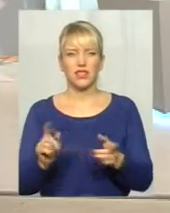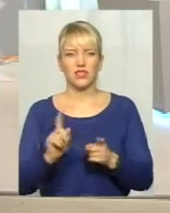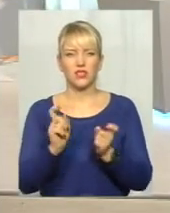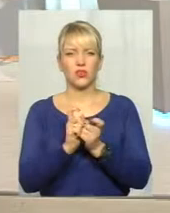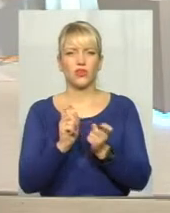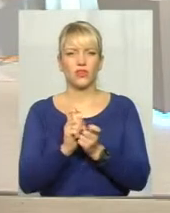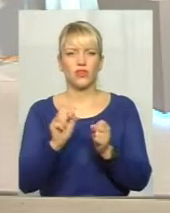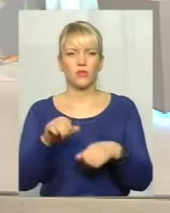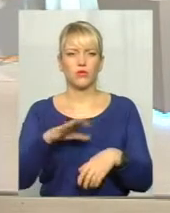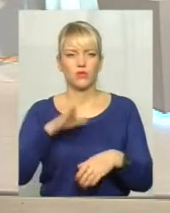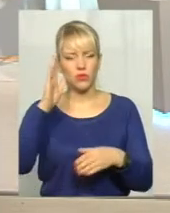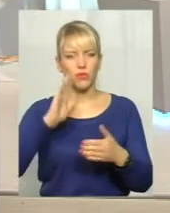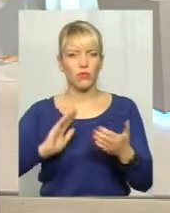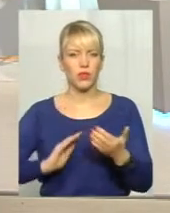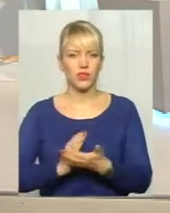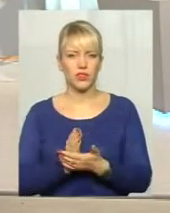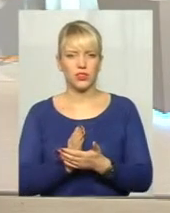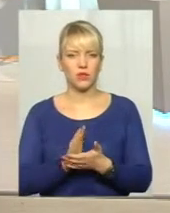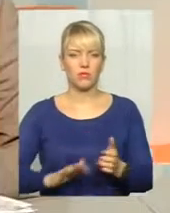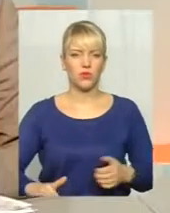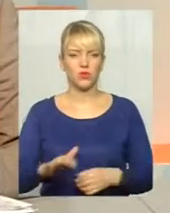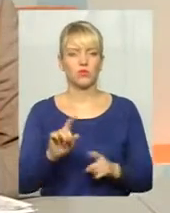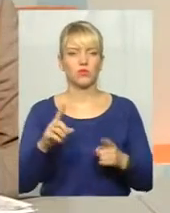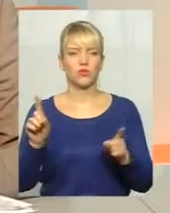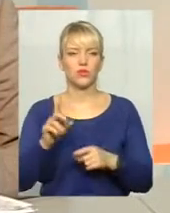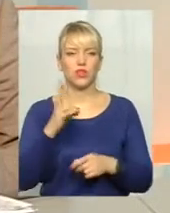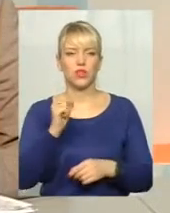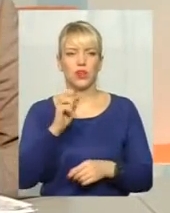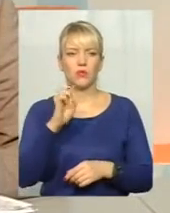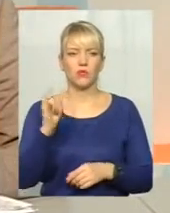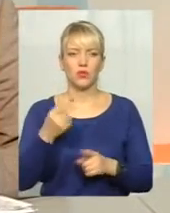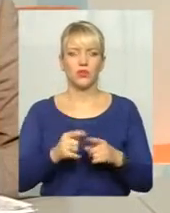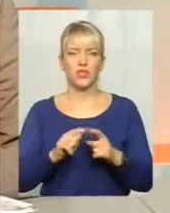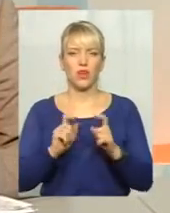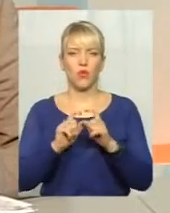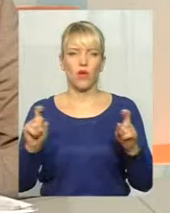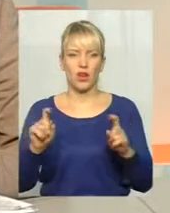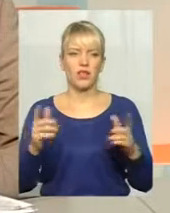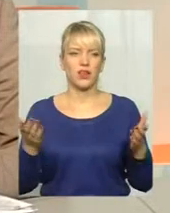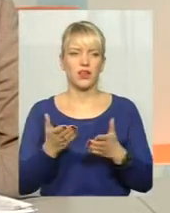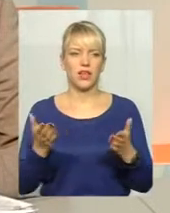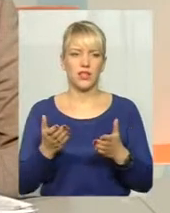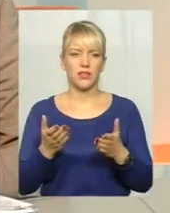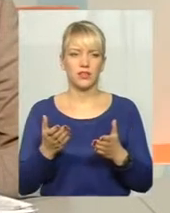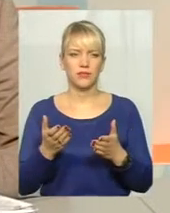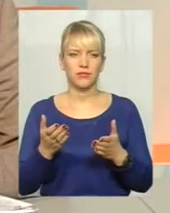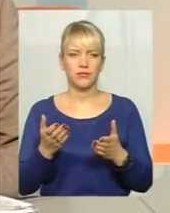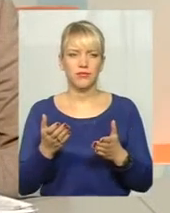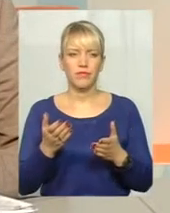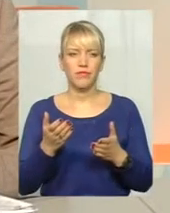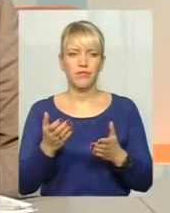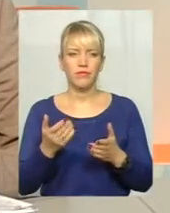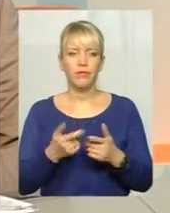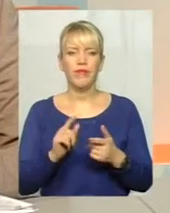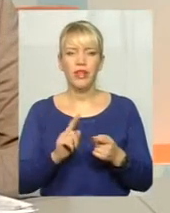ну, можливо, політичній площині, тому що НАБУ – це орган, який це, по суті, новий. Аполітичний, так?